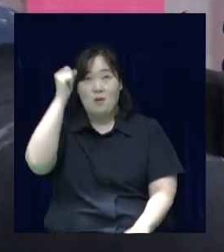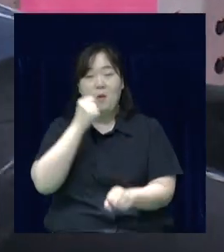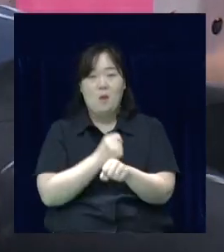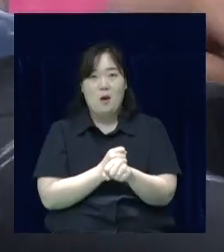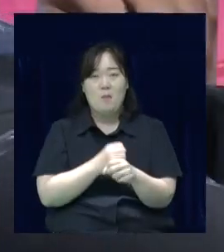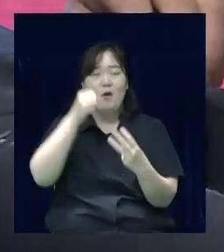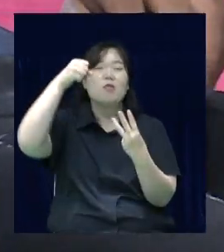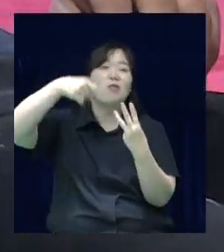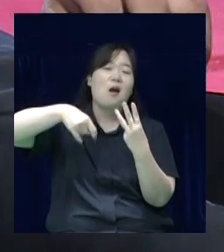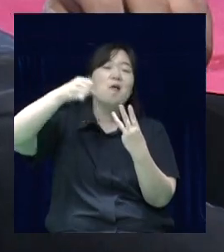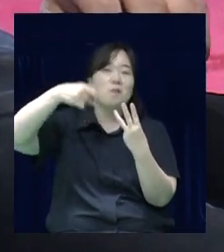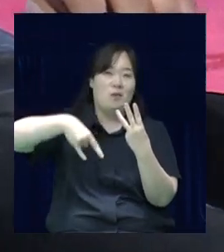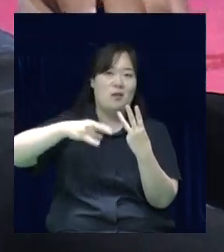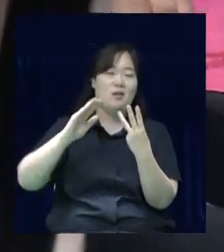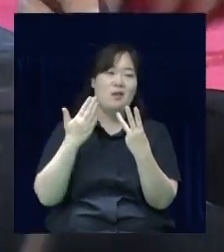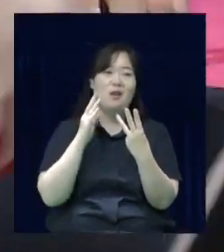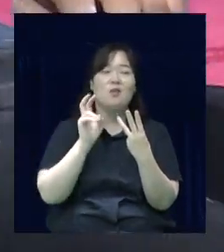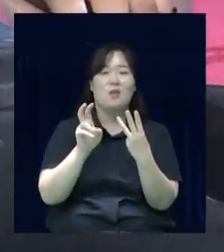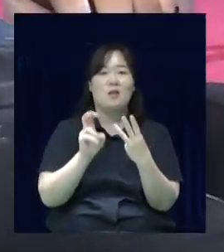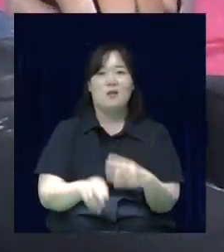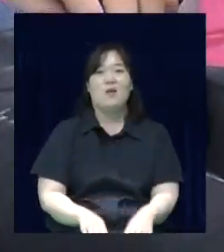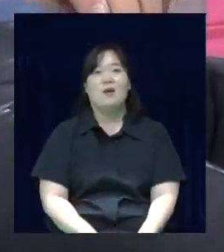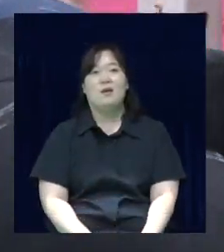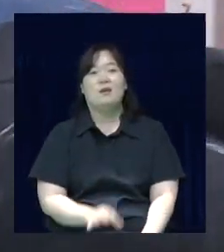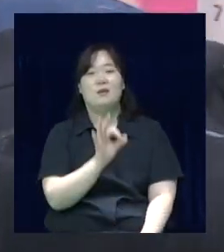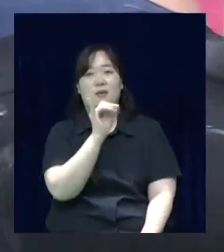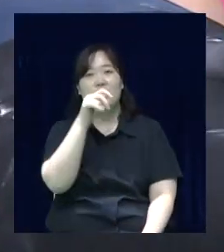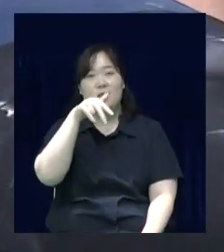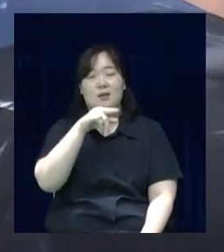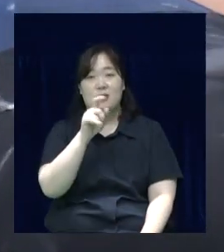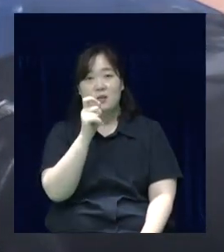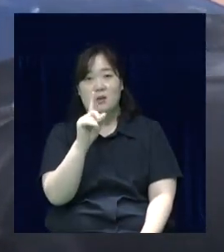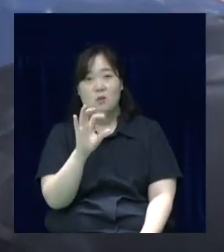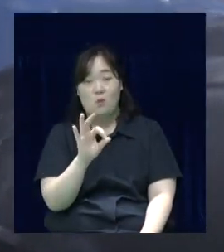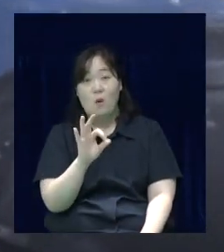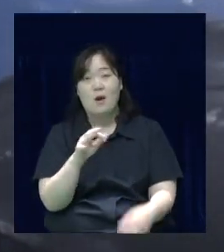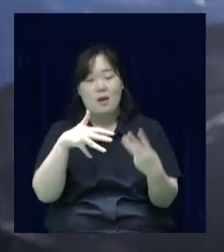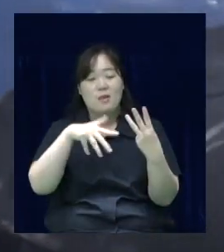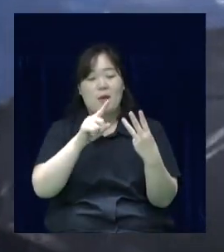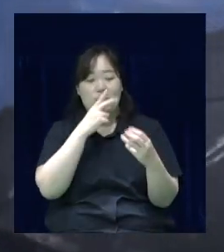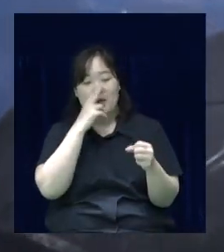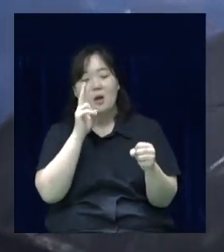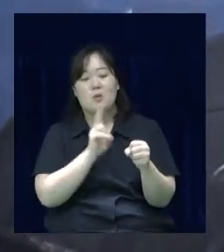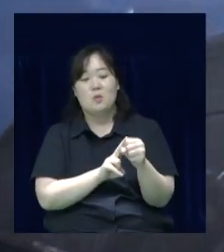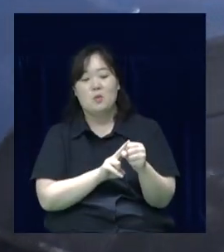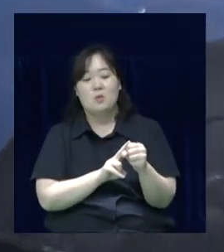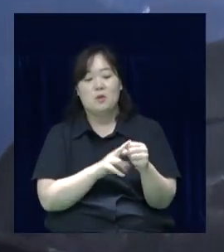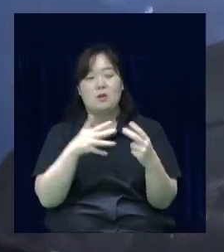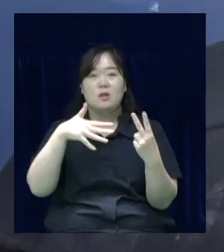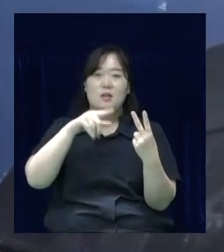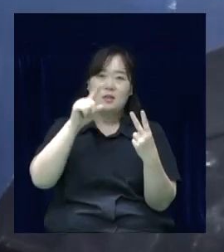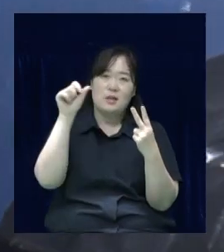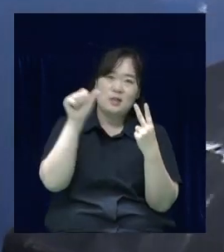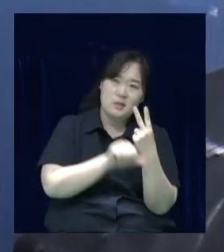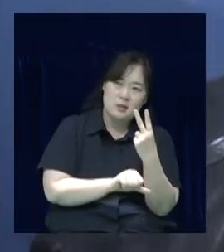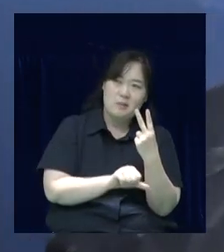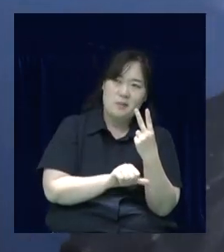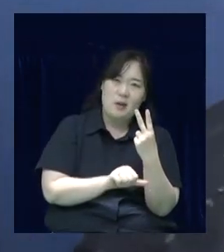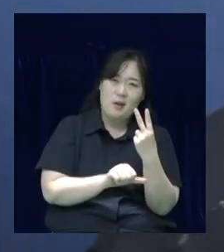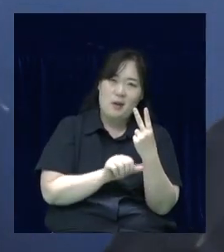놓고 경합하고 있습니다. 자, 이재관 선수의 웨이트리프팅 3차 시도, 2차 시도의 실패를 다시